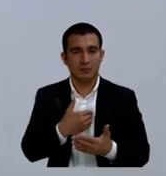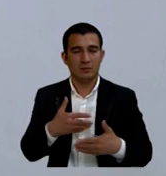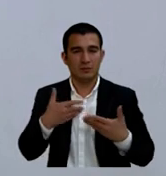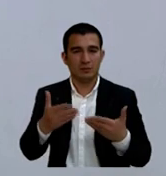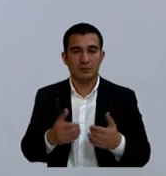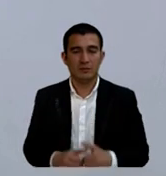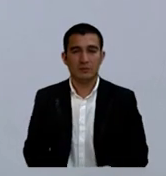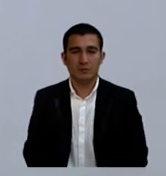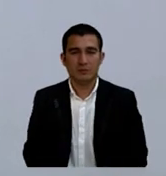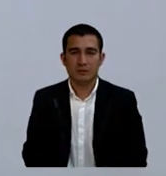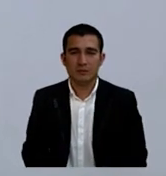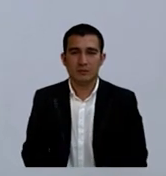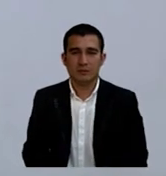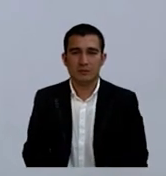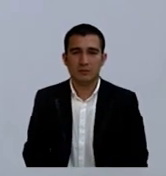edim.